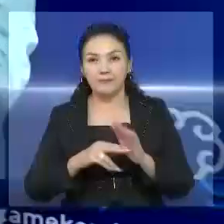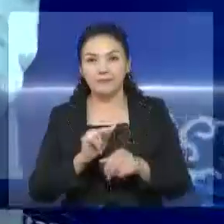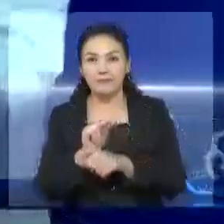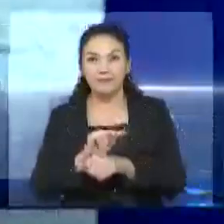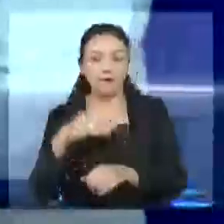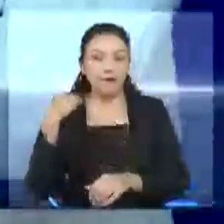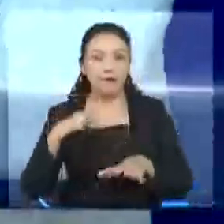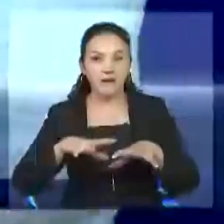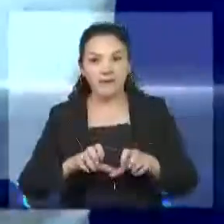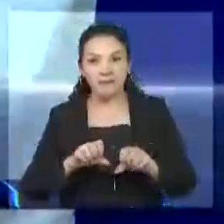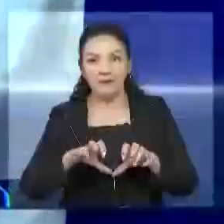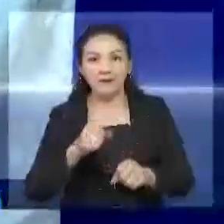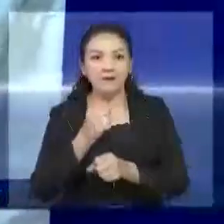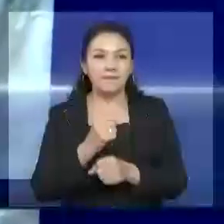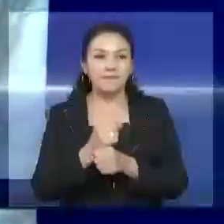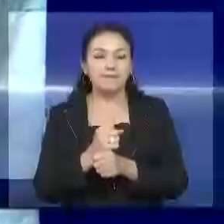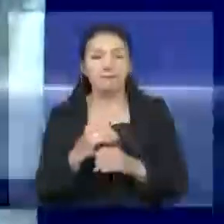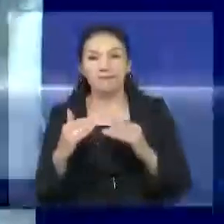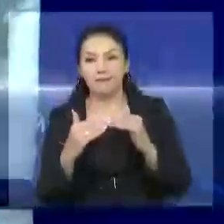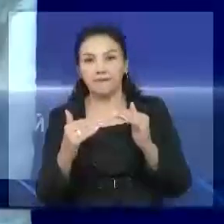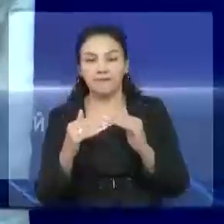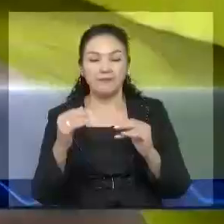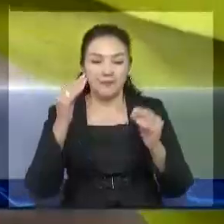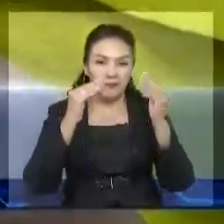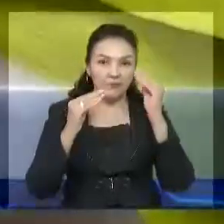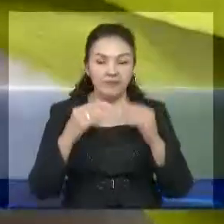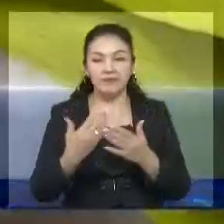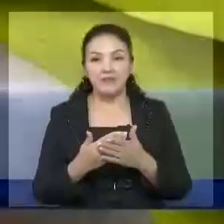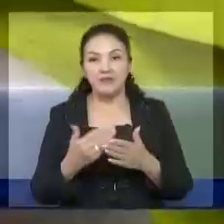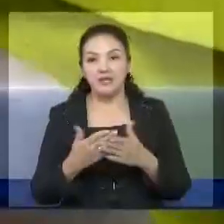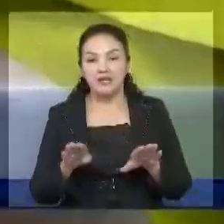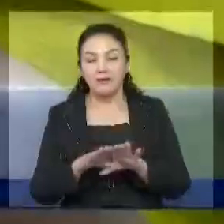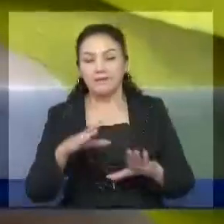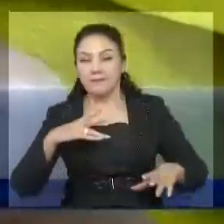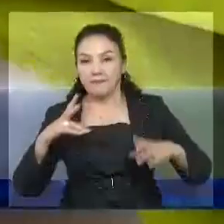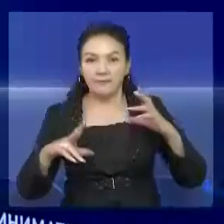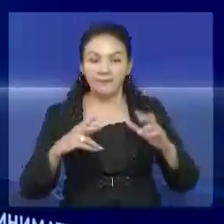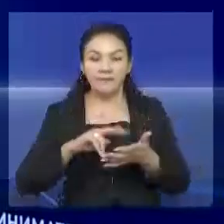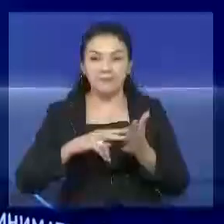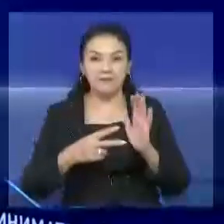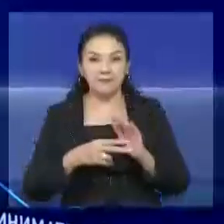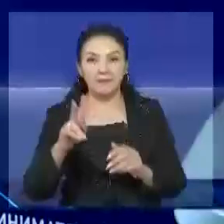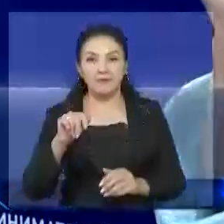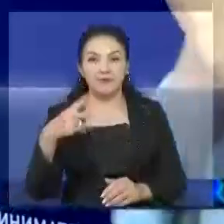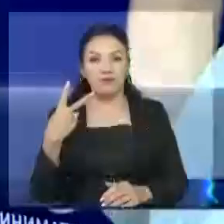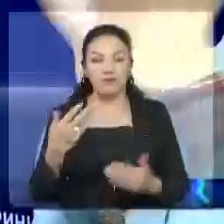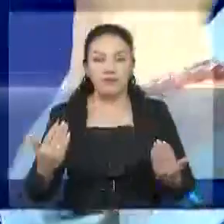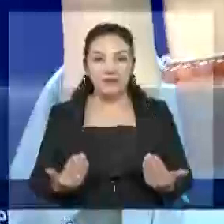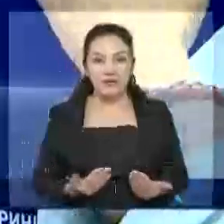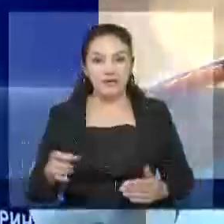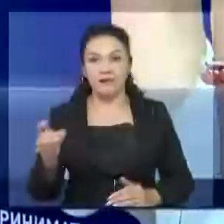актюбинок массажному делу, ногтевому сервису и визажу. Всего до конца года подобными курсами планируется охватить 120 жительниц